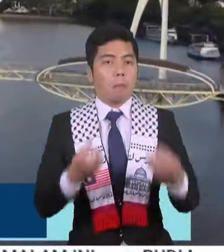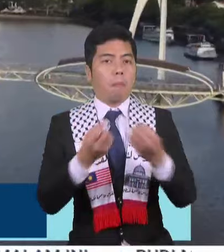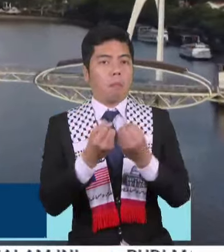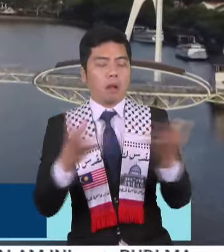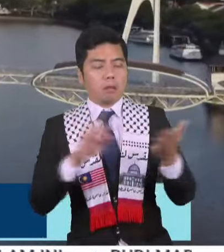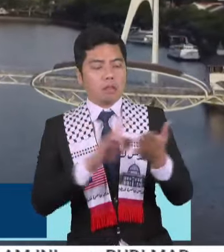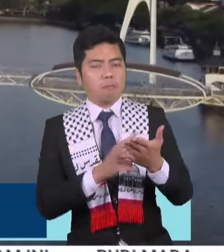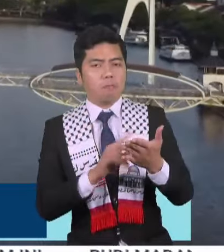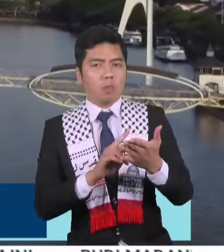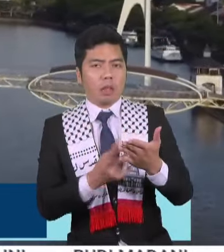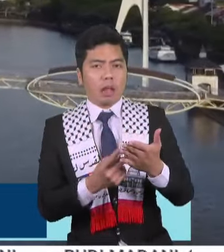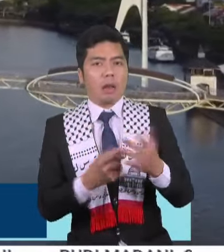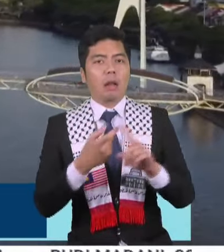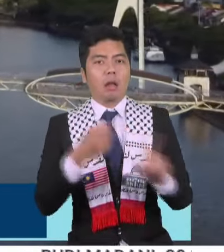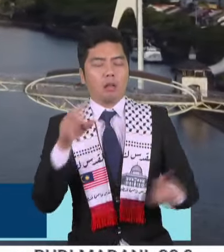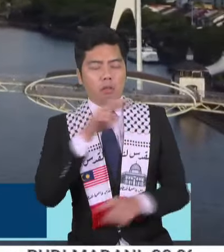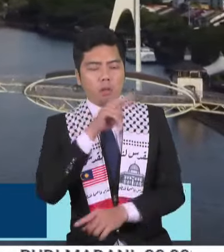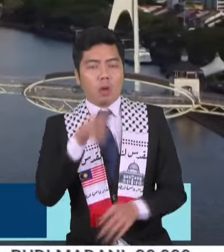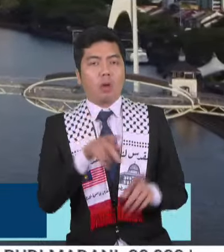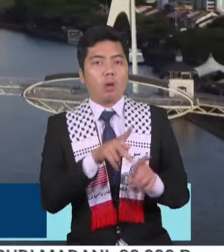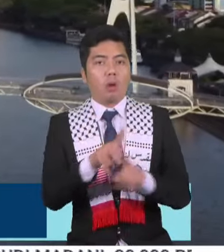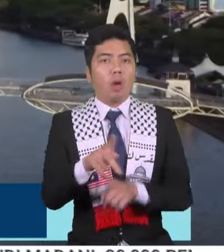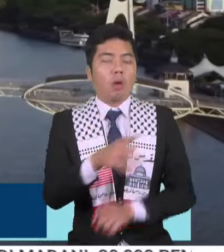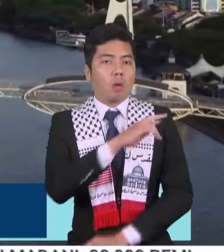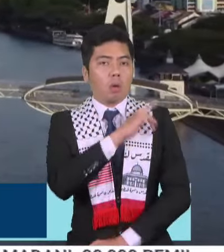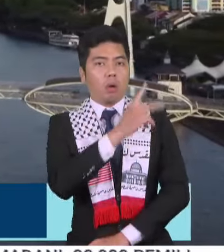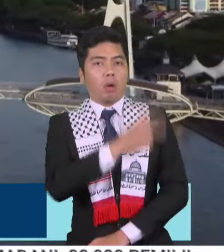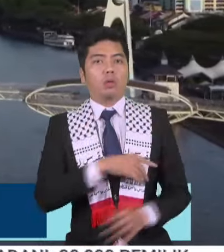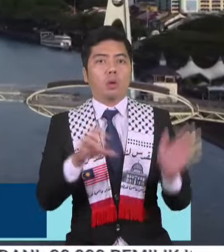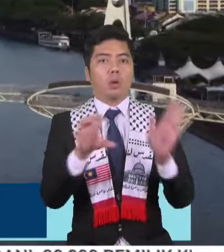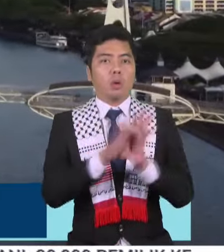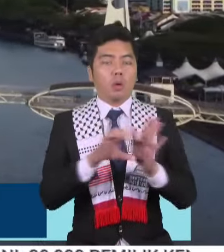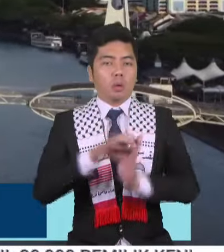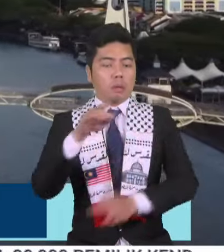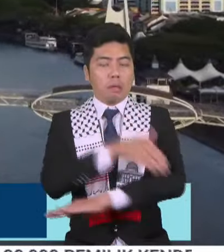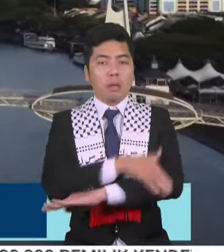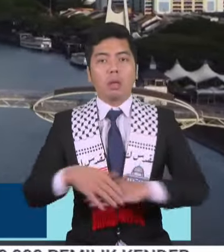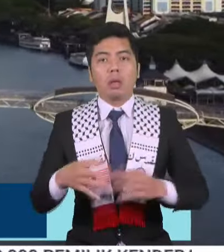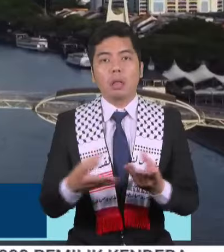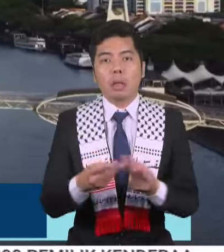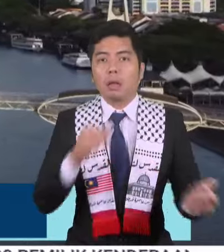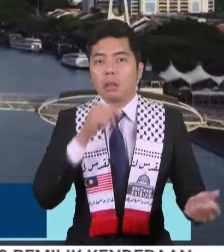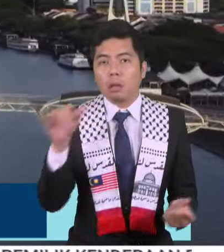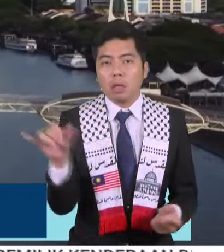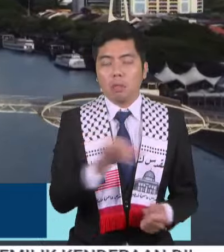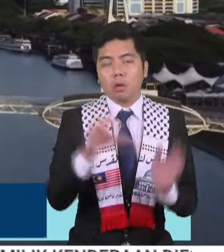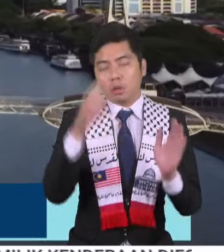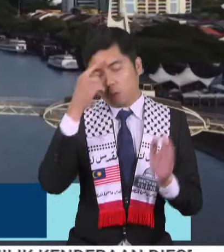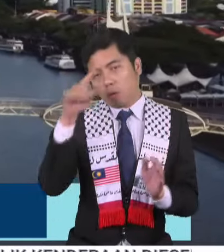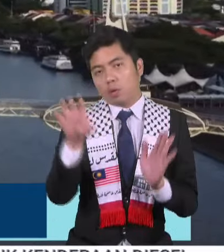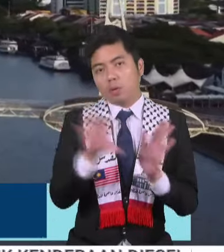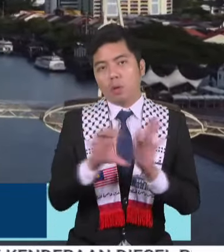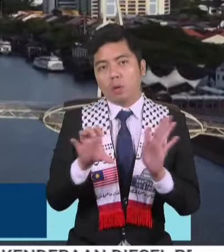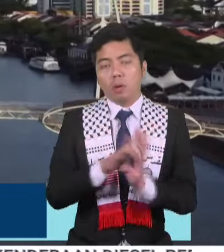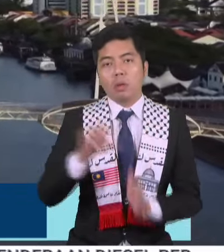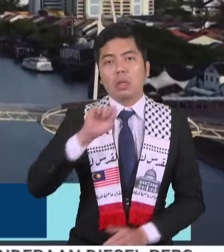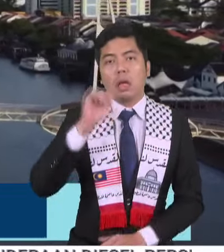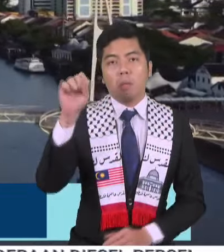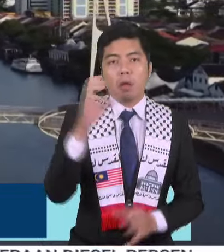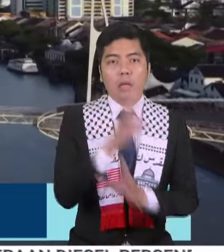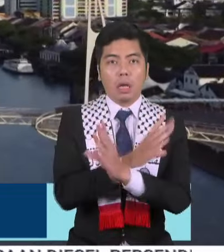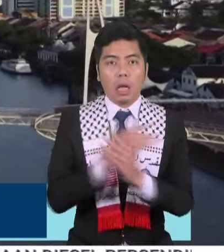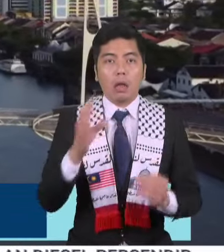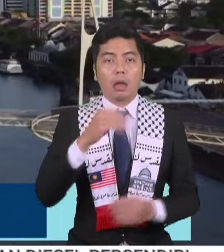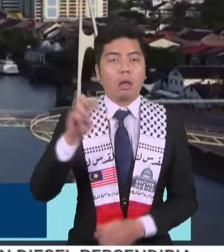Beberapa tafsiran dari sudut bidang kuasa seperti sempadan dan tanah yang berbeza di peringkat negeri Sabah, Sarawak